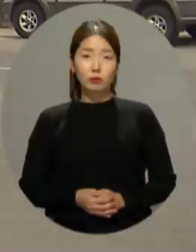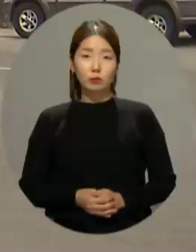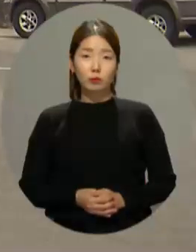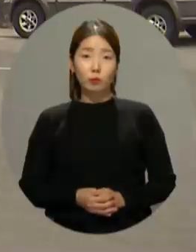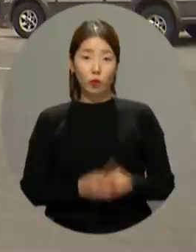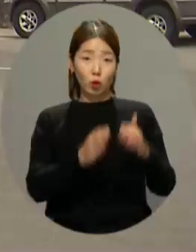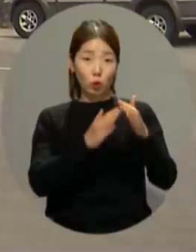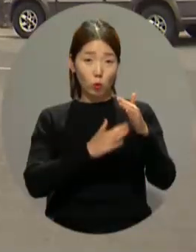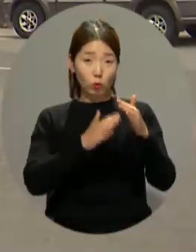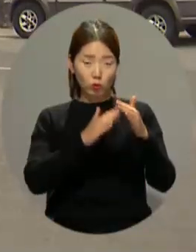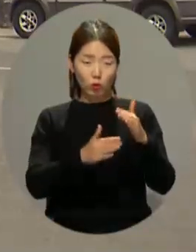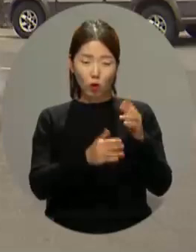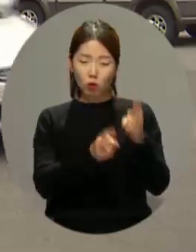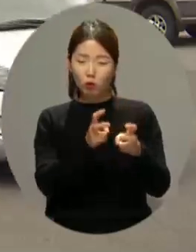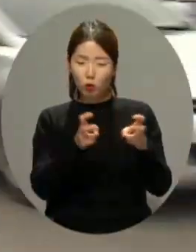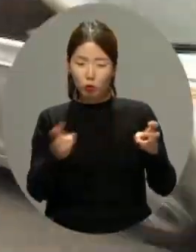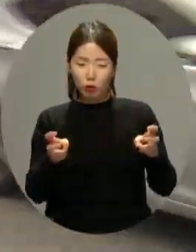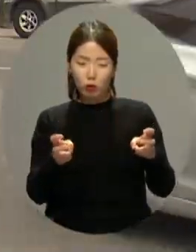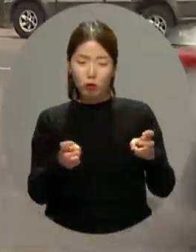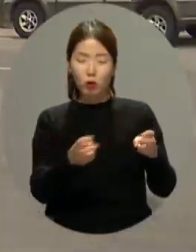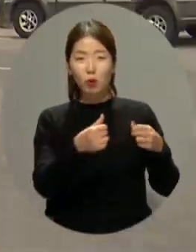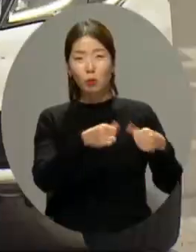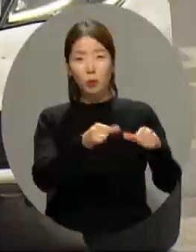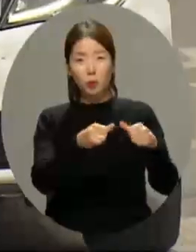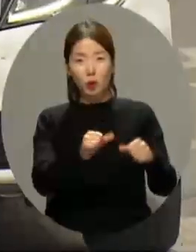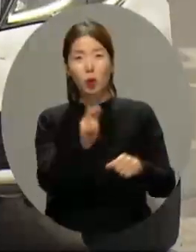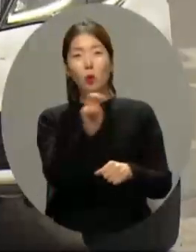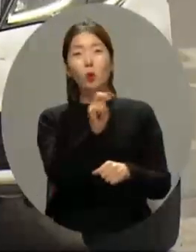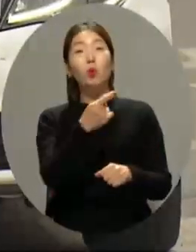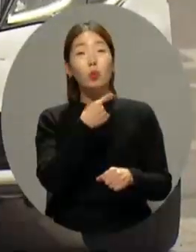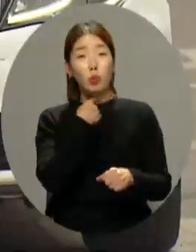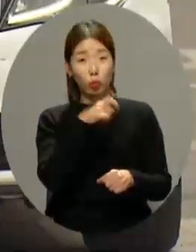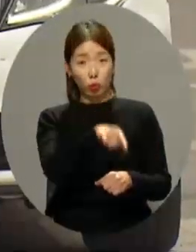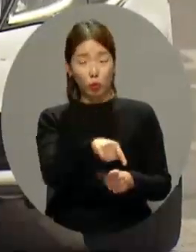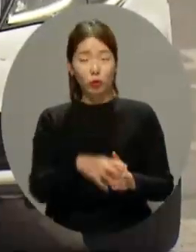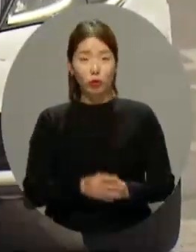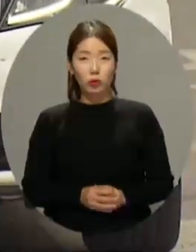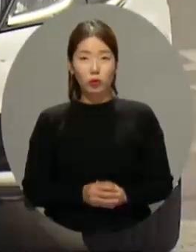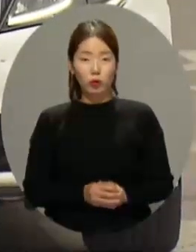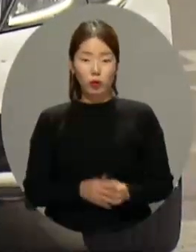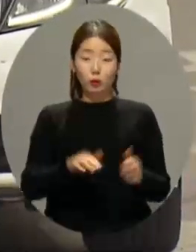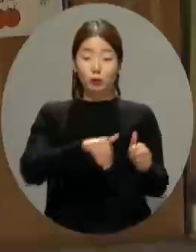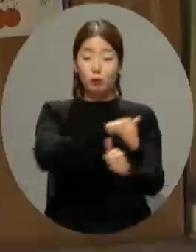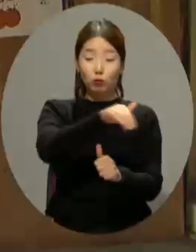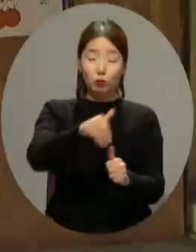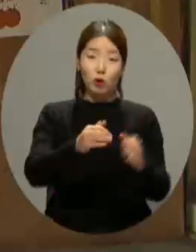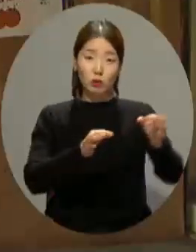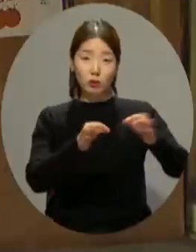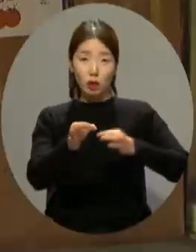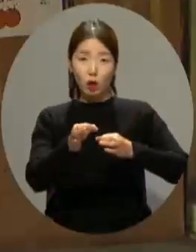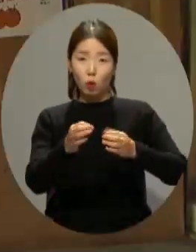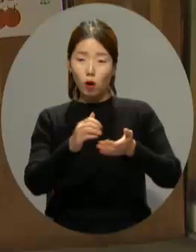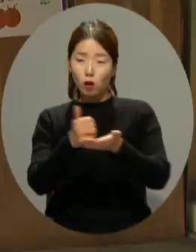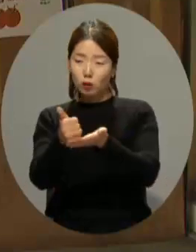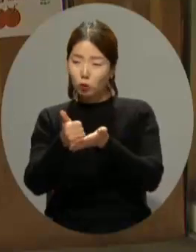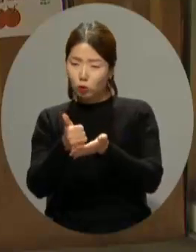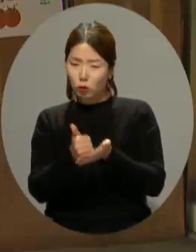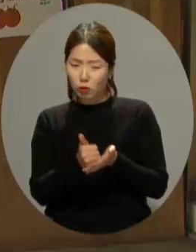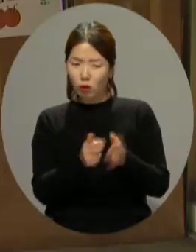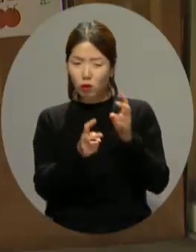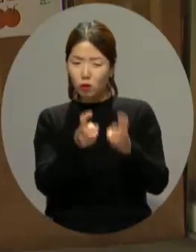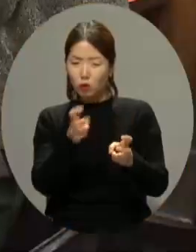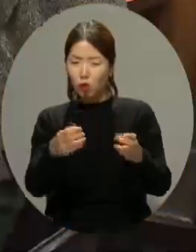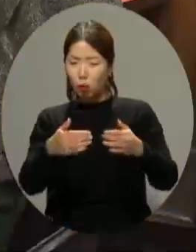공용터미널 철수가 여러의 전부터 논의되던 고창군 고창읍 주변 상가와 이용객은 터미널이